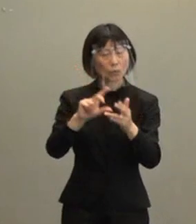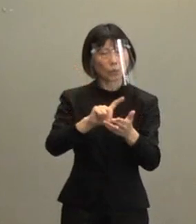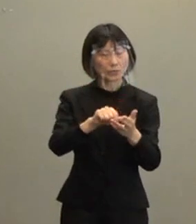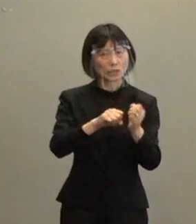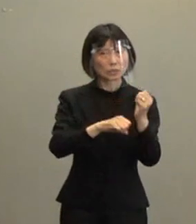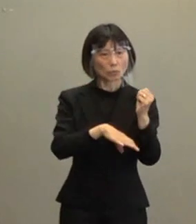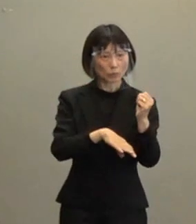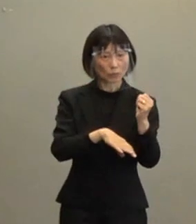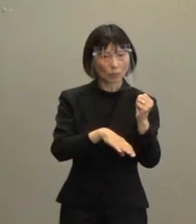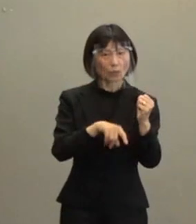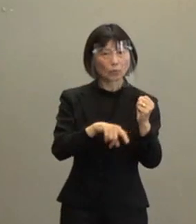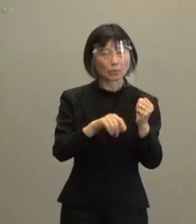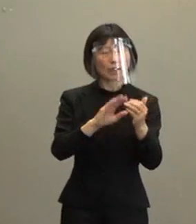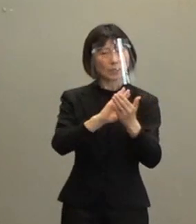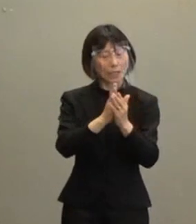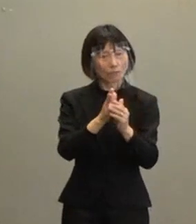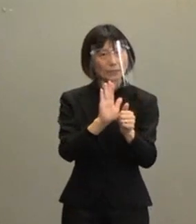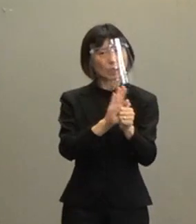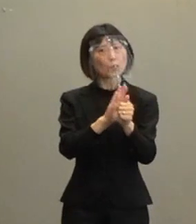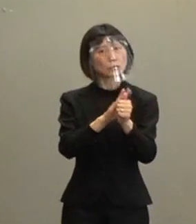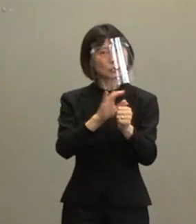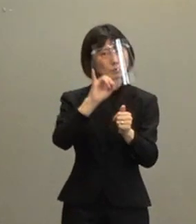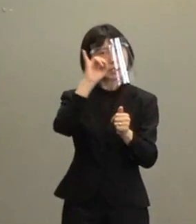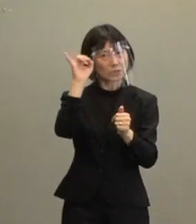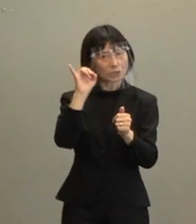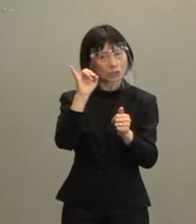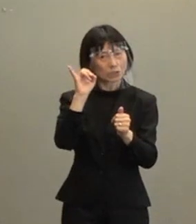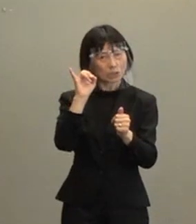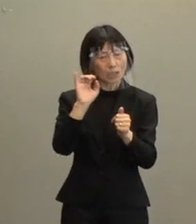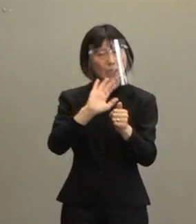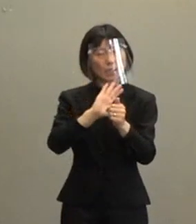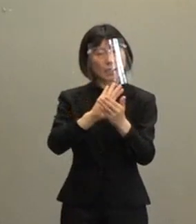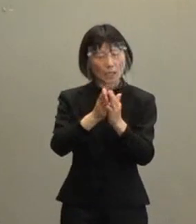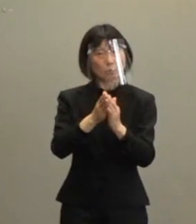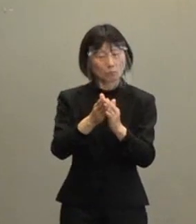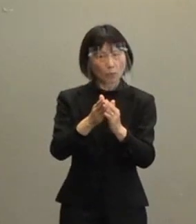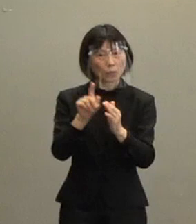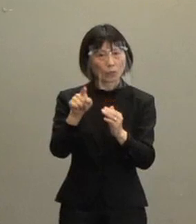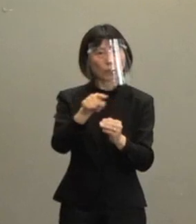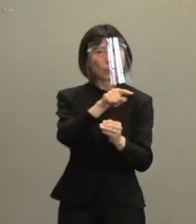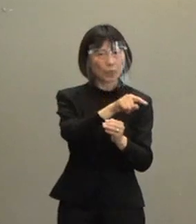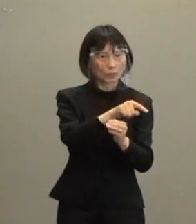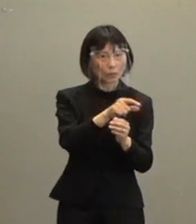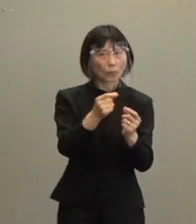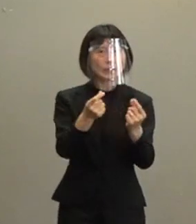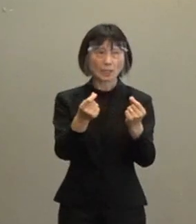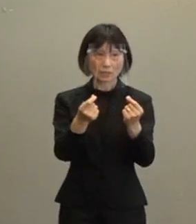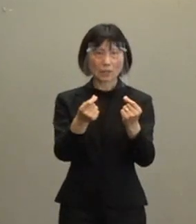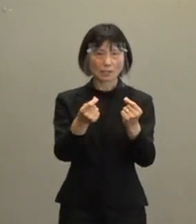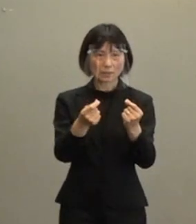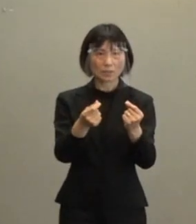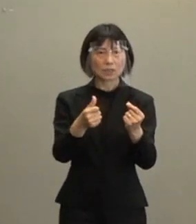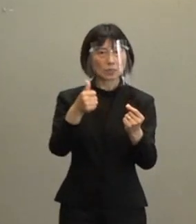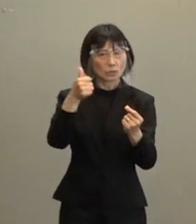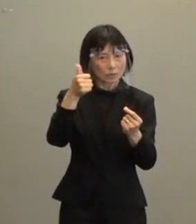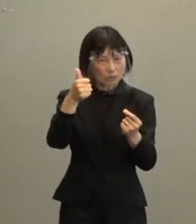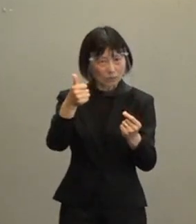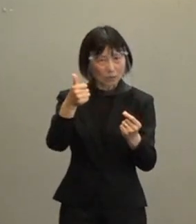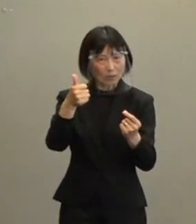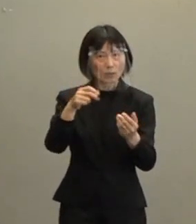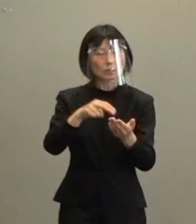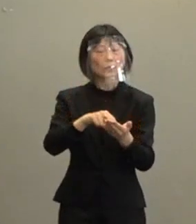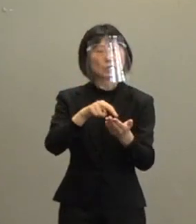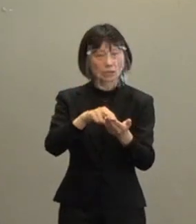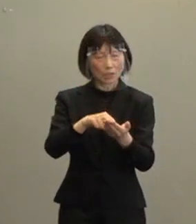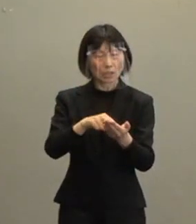であって、県はサポートするというイメージなのか、それとも県も事業者とか市町と同じくらい主要なプレイヤーとして関わっていくって